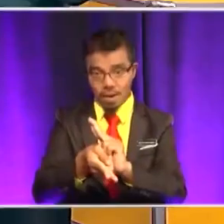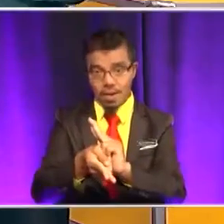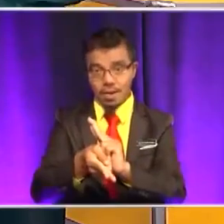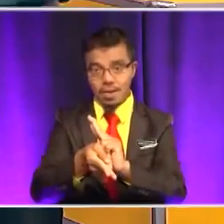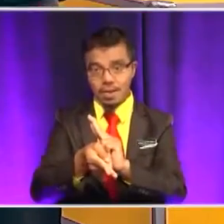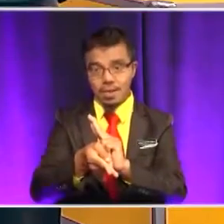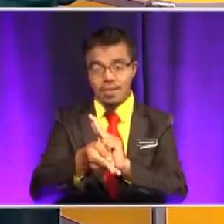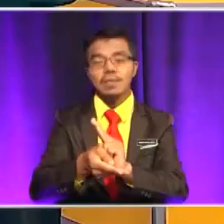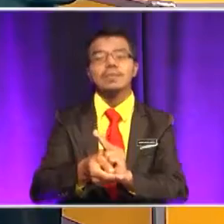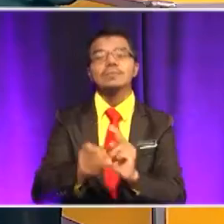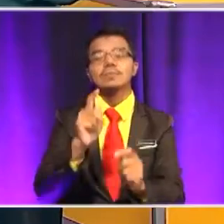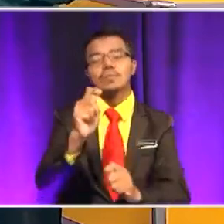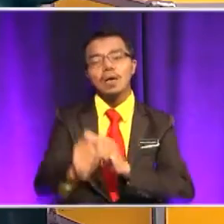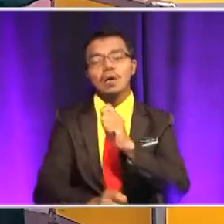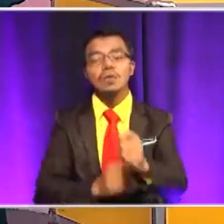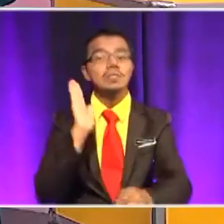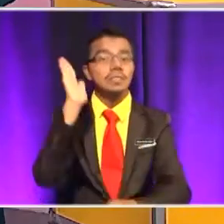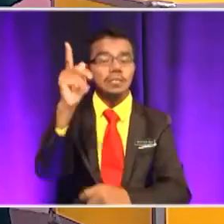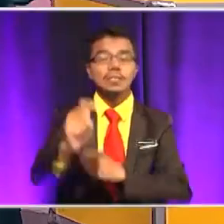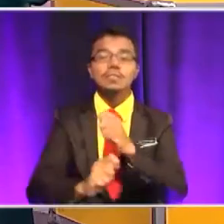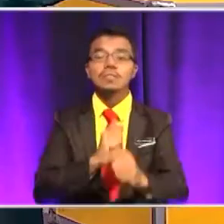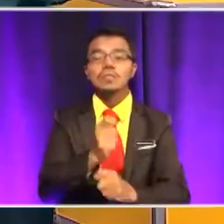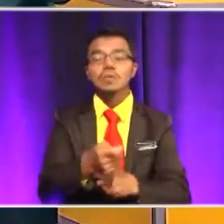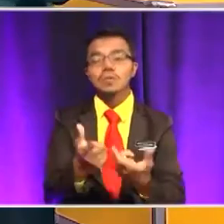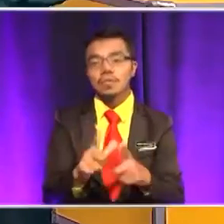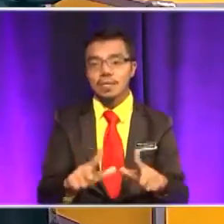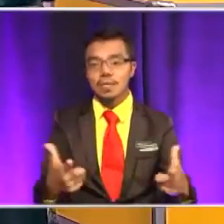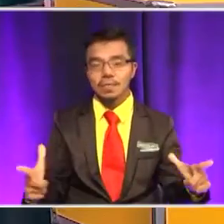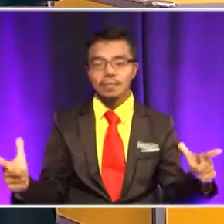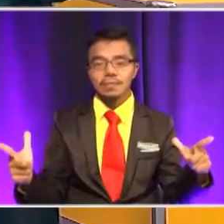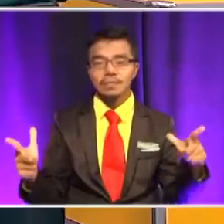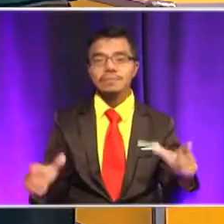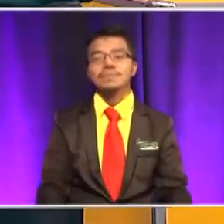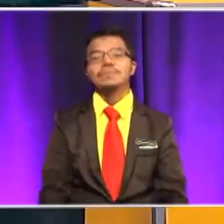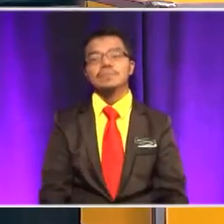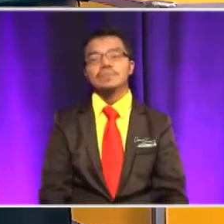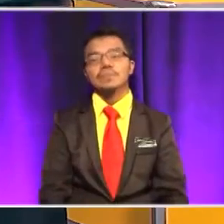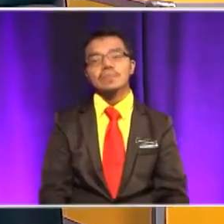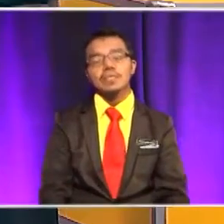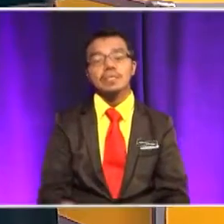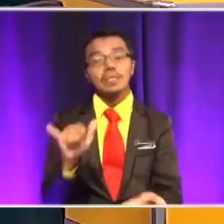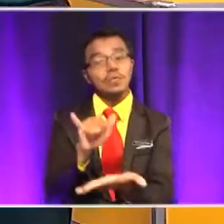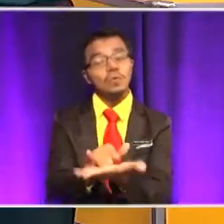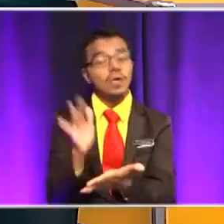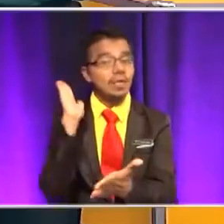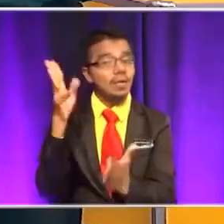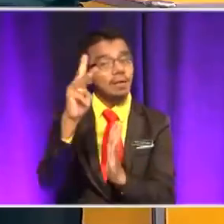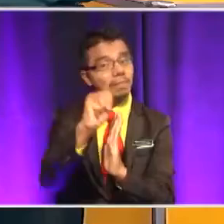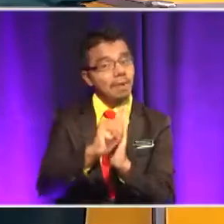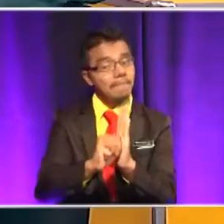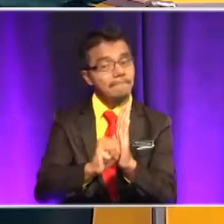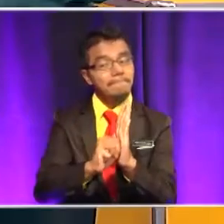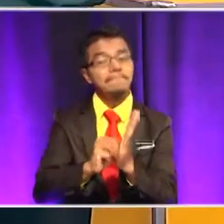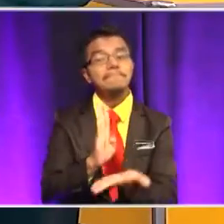memasang tempat untuk kita mengecas kritik-kritik-kritik ini dan itu Membantu perkembangan teknologi tersebut yang manusia